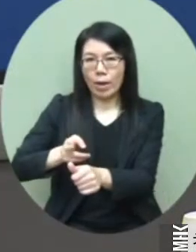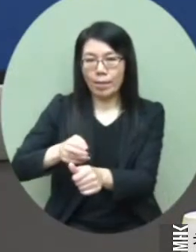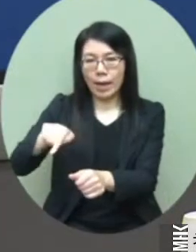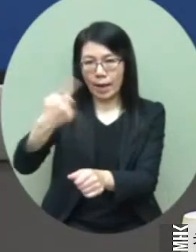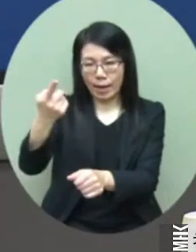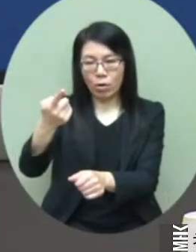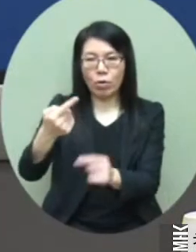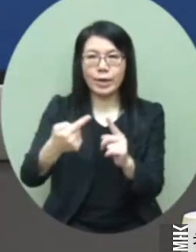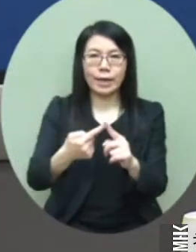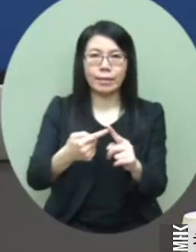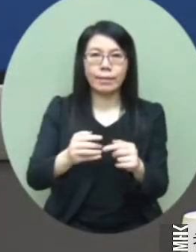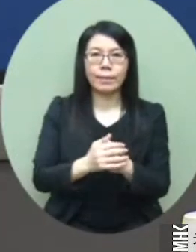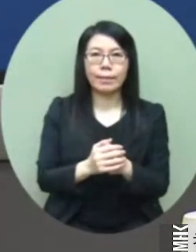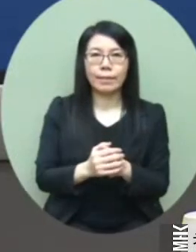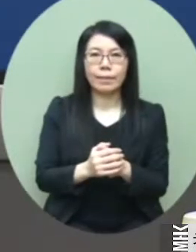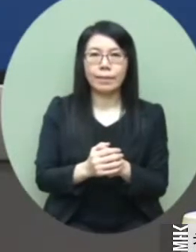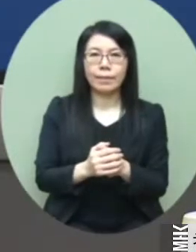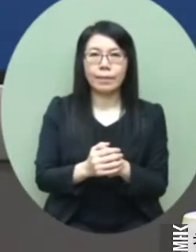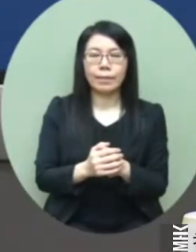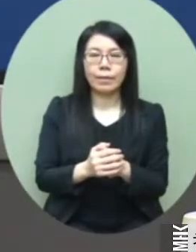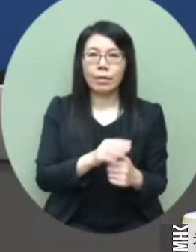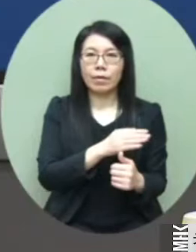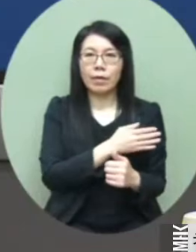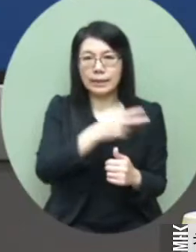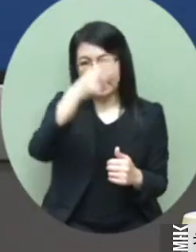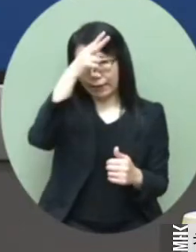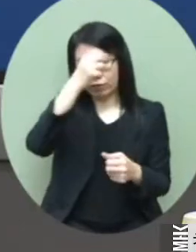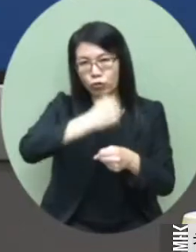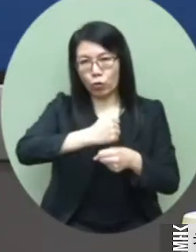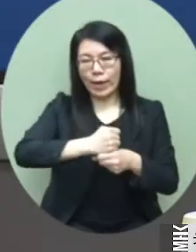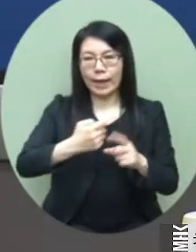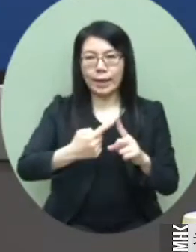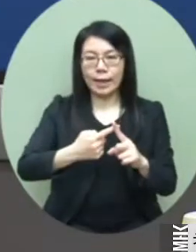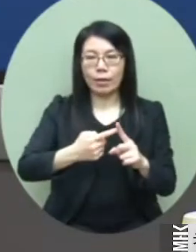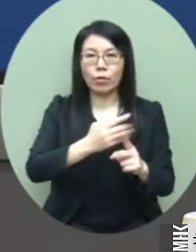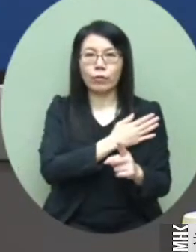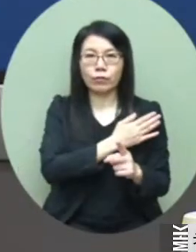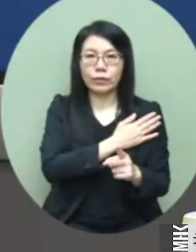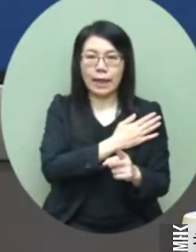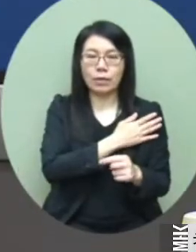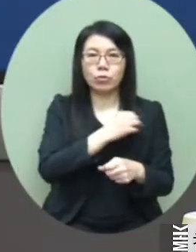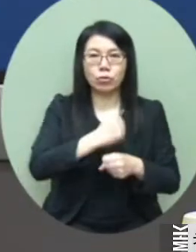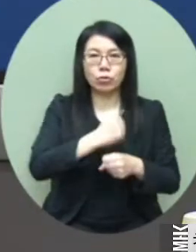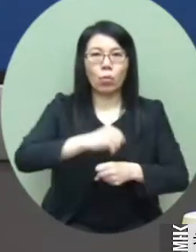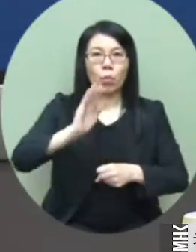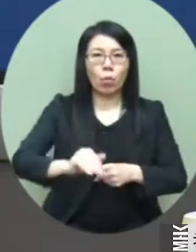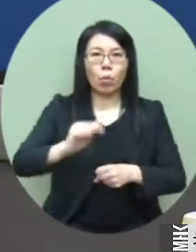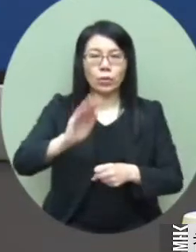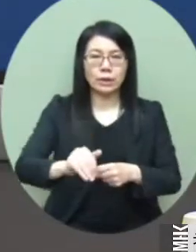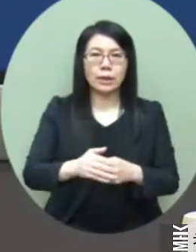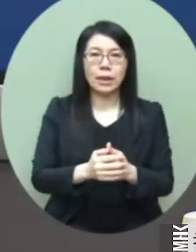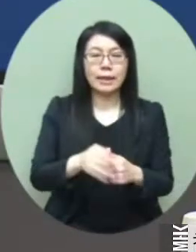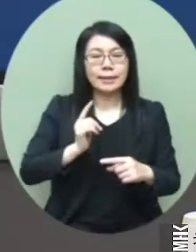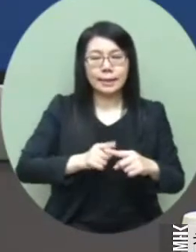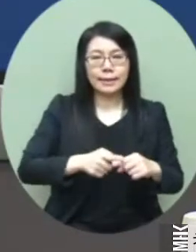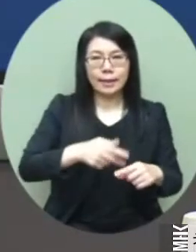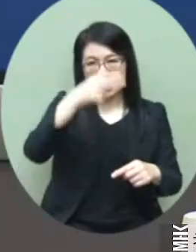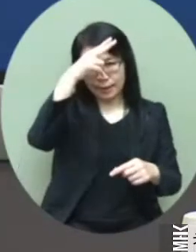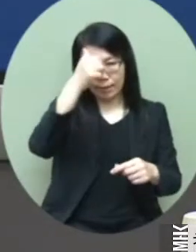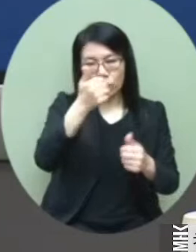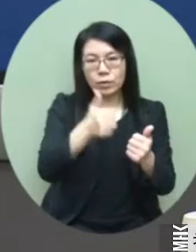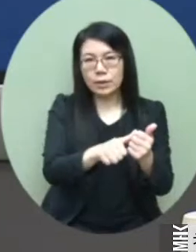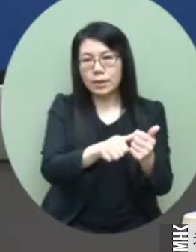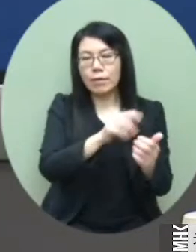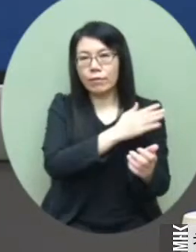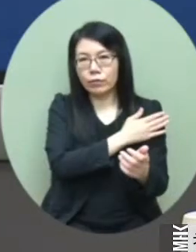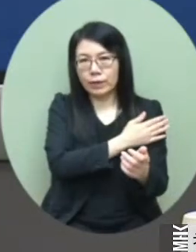另一位嘅公職嘅人員嚟到去擔任嗰個原本由政務司司